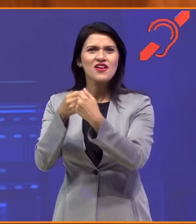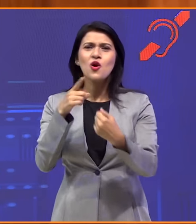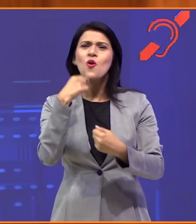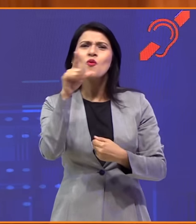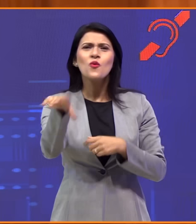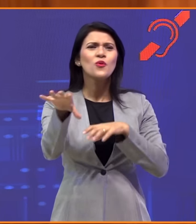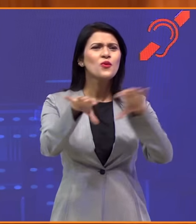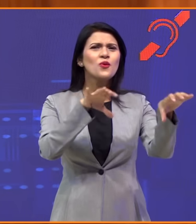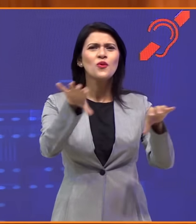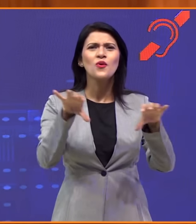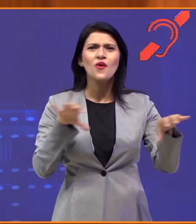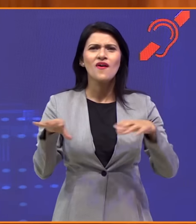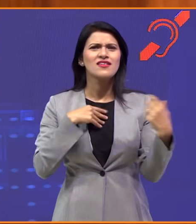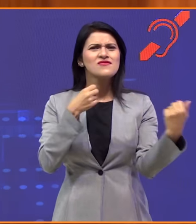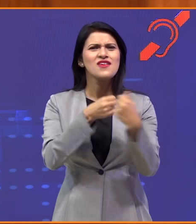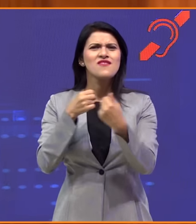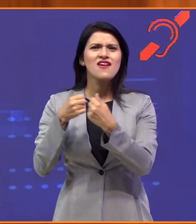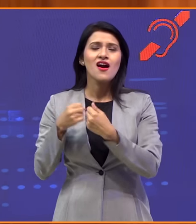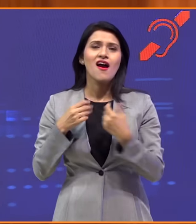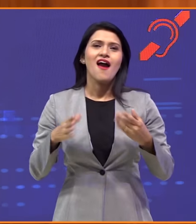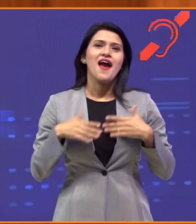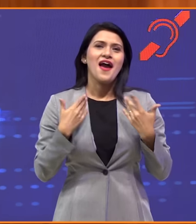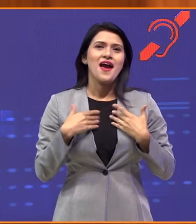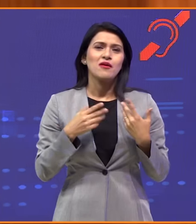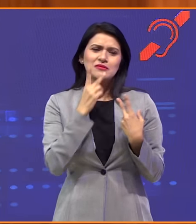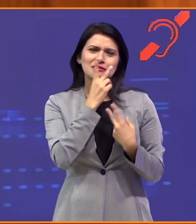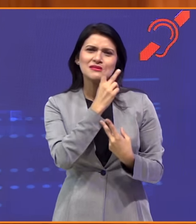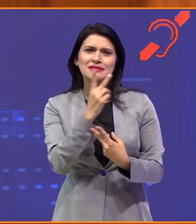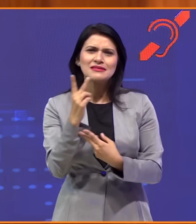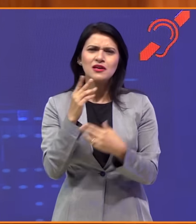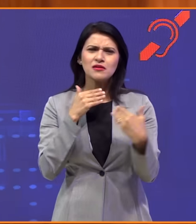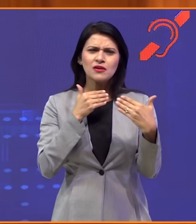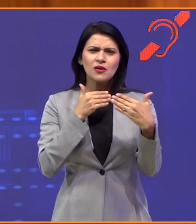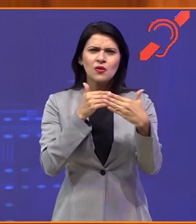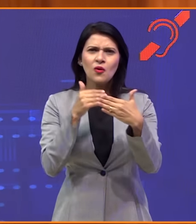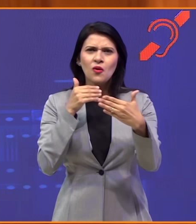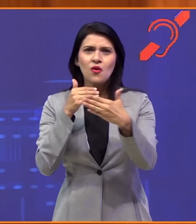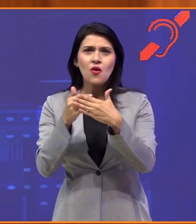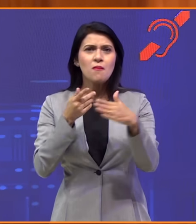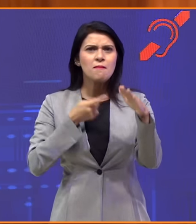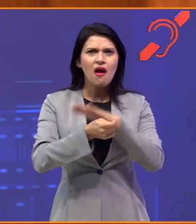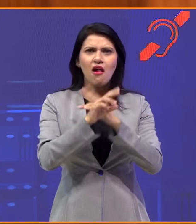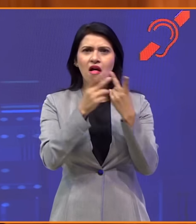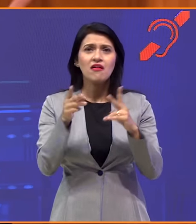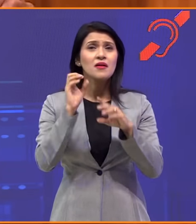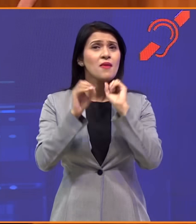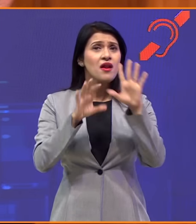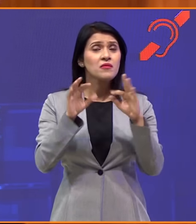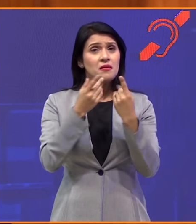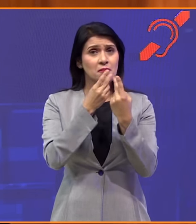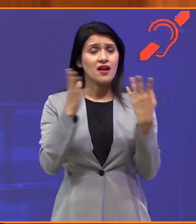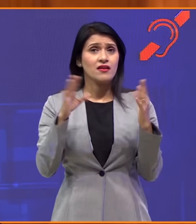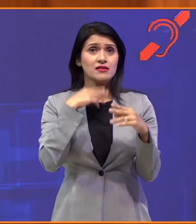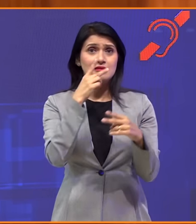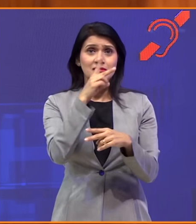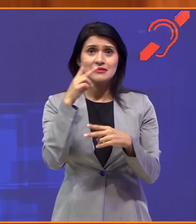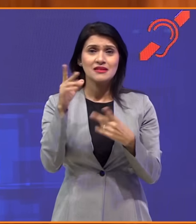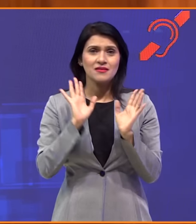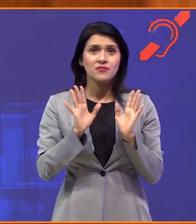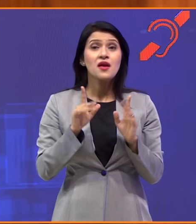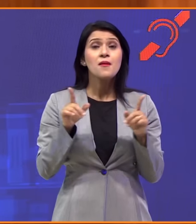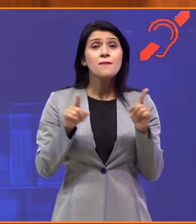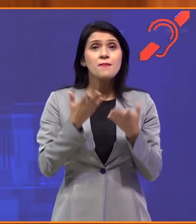भिड़ जाना तो उस जिंदगी को मैंने बड़े करीब से देखा था बड़े-बड़े वहां पे क्रिमिनल्स को देखा खा मैंने शायद वो जो मेरा बकू